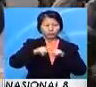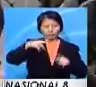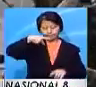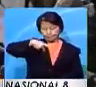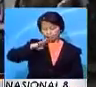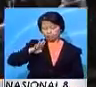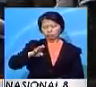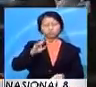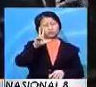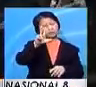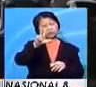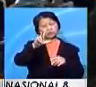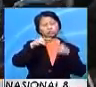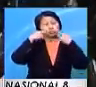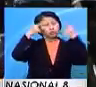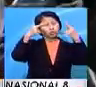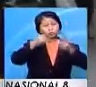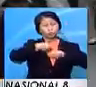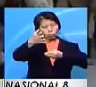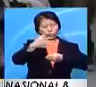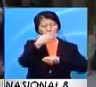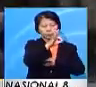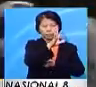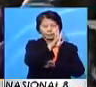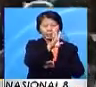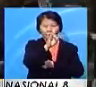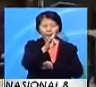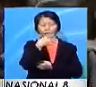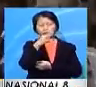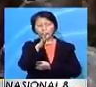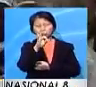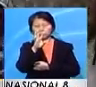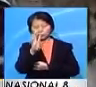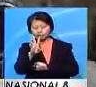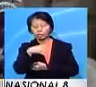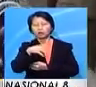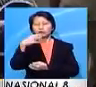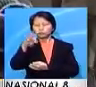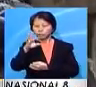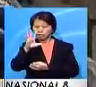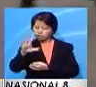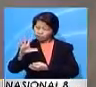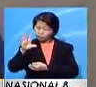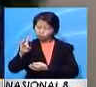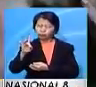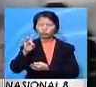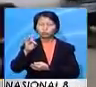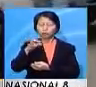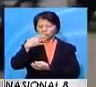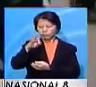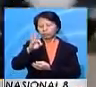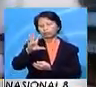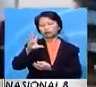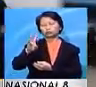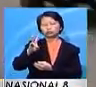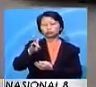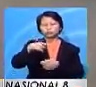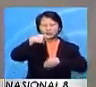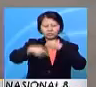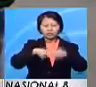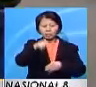resolusi pada 1948, 1949 serta 1957 berhubung isu Kashmir.